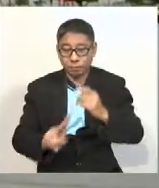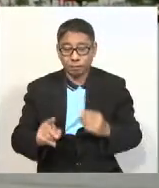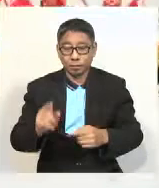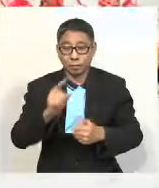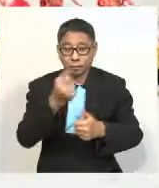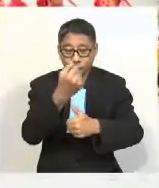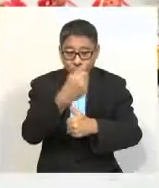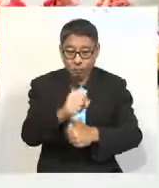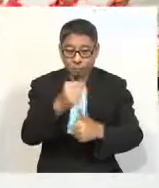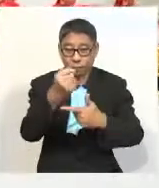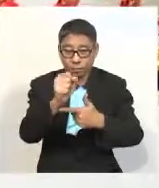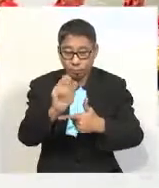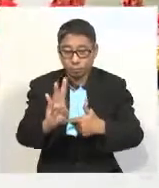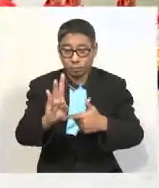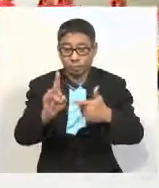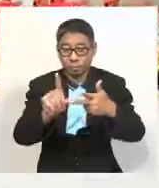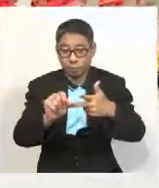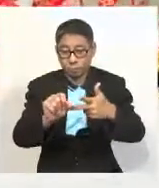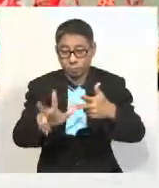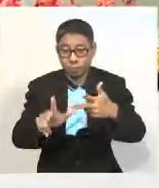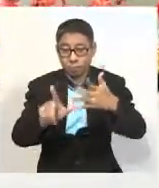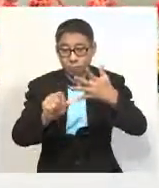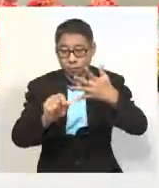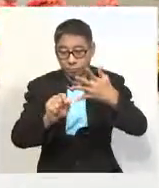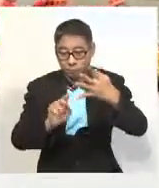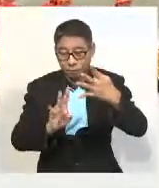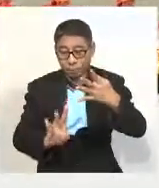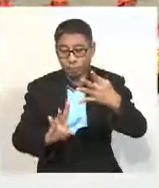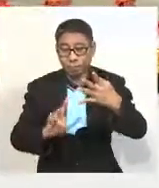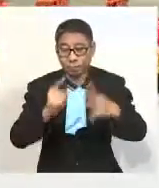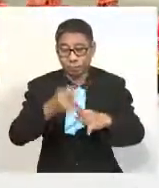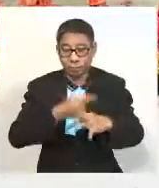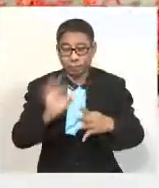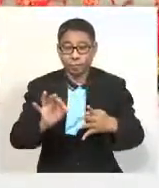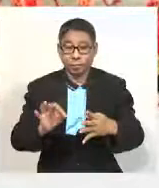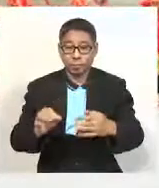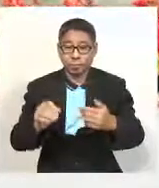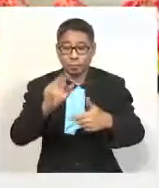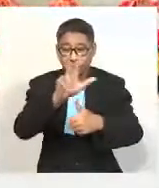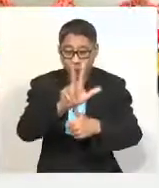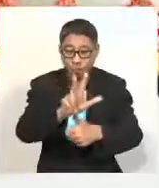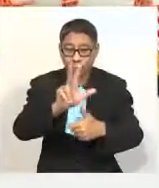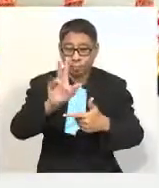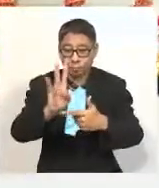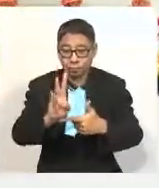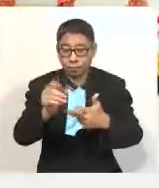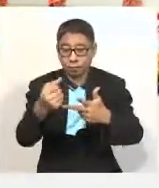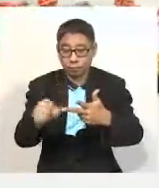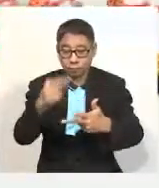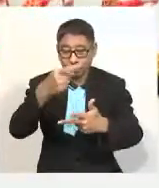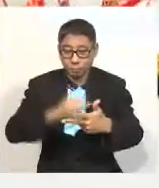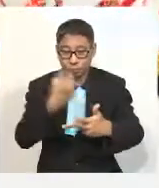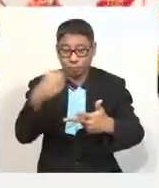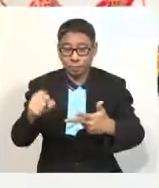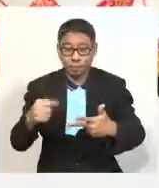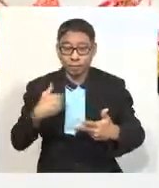ที่10 17 23 27กันยายนแล้วก็วันที่3 7 10ตุลา